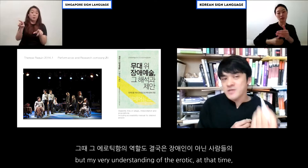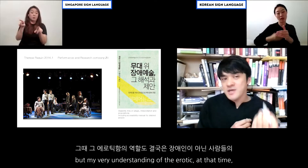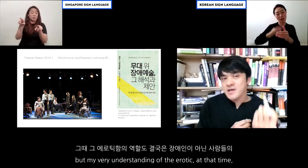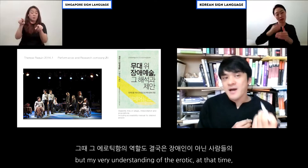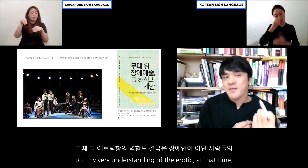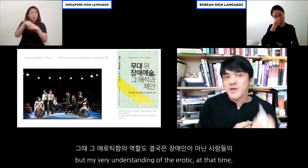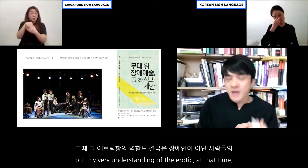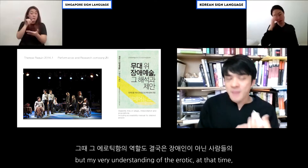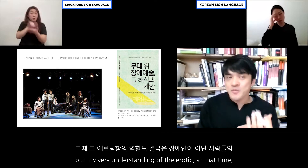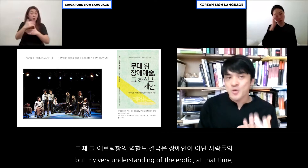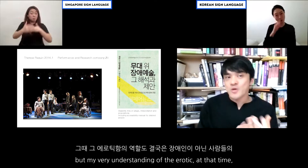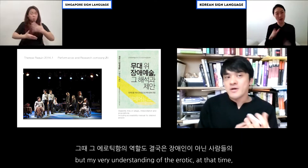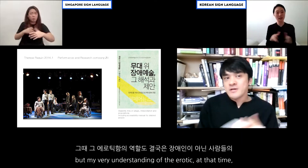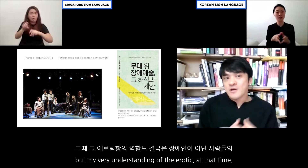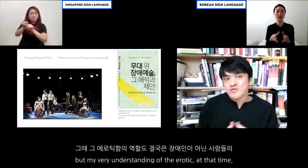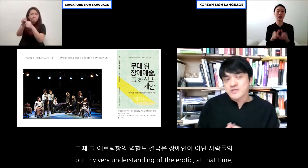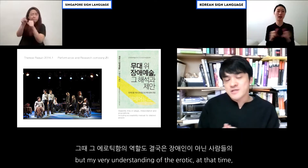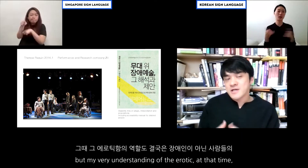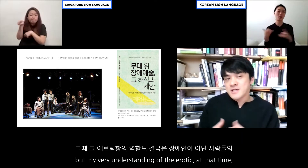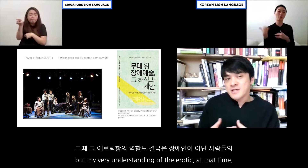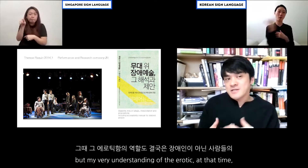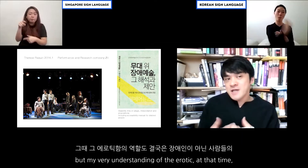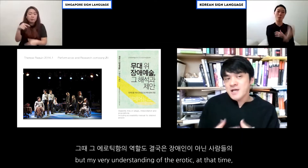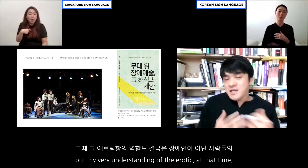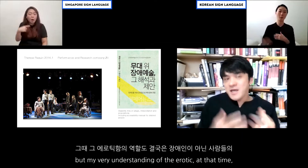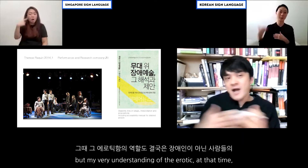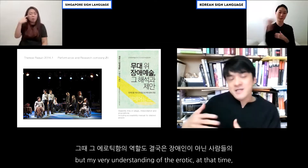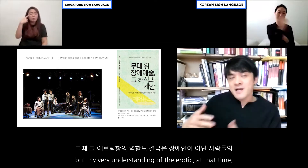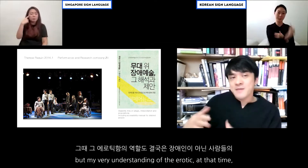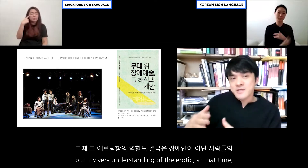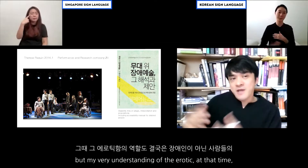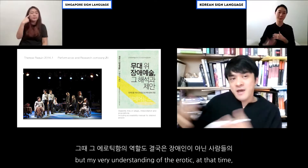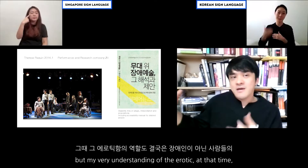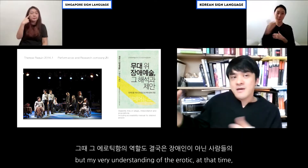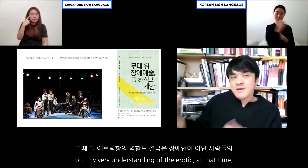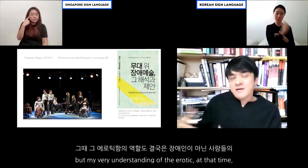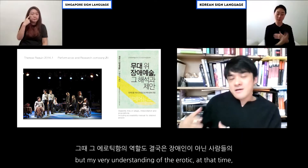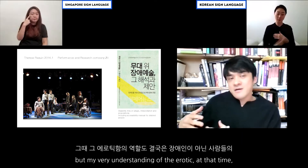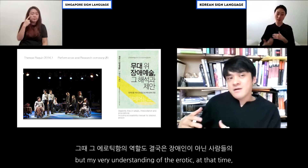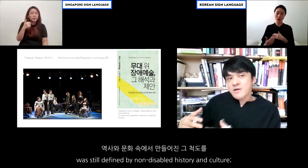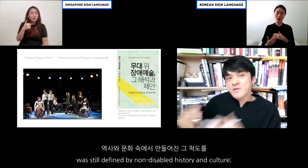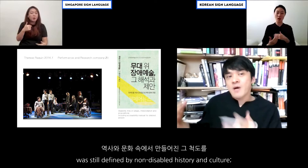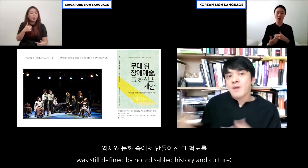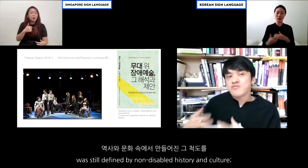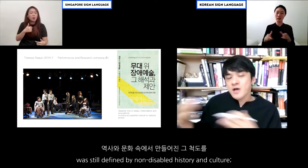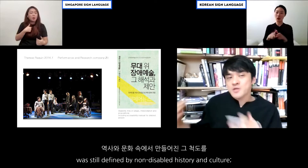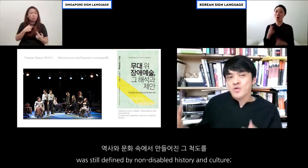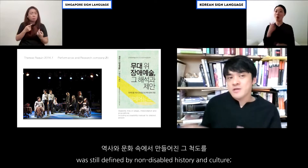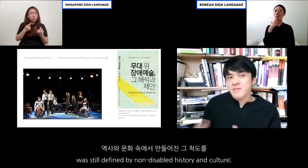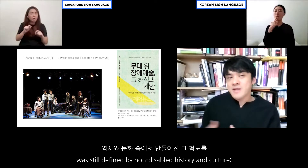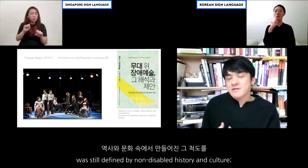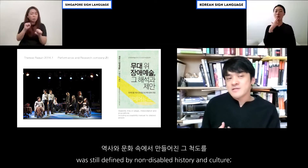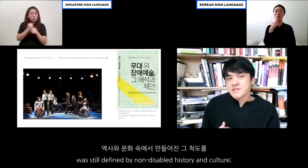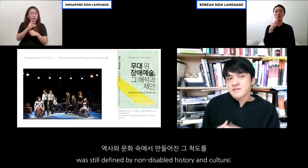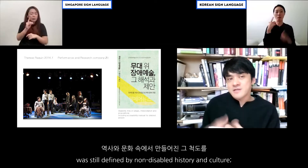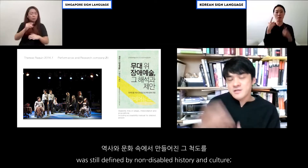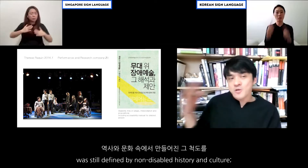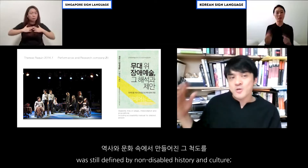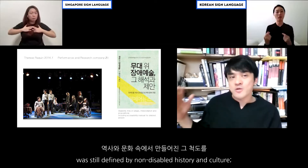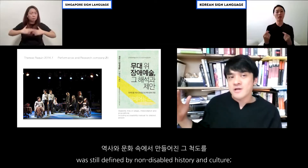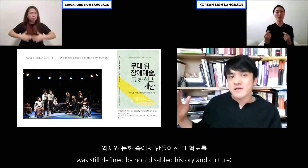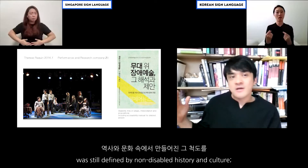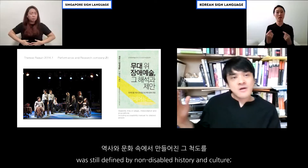그 에로틱함도 결국은 장애인이 아닌 사람들의 역사와 문화 속에서 만들어진